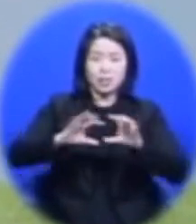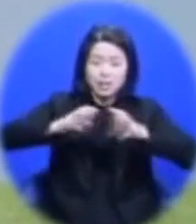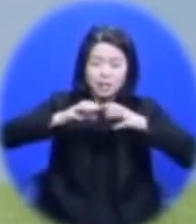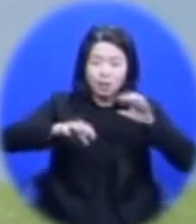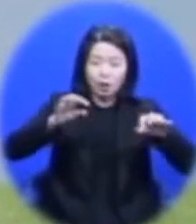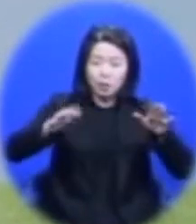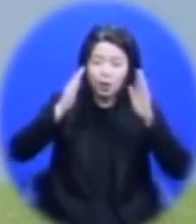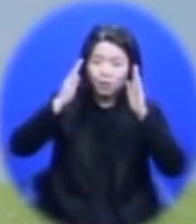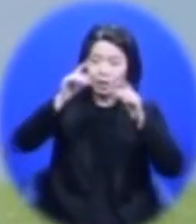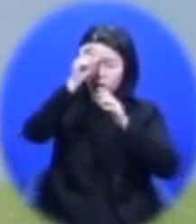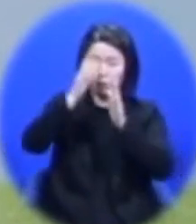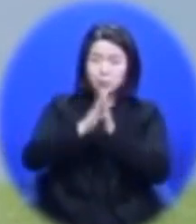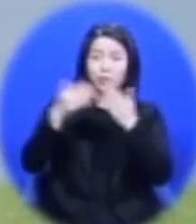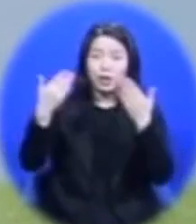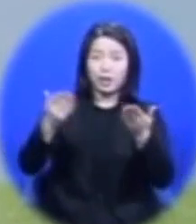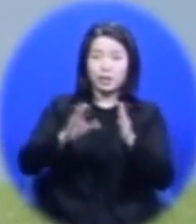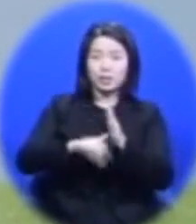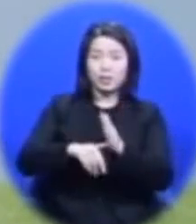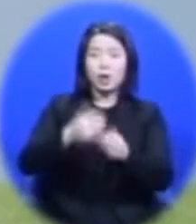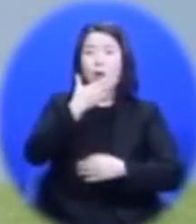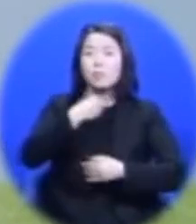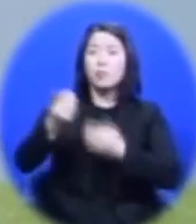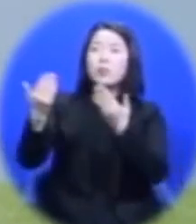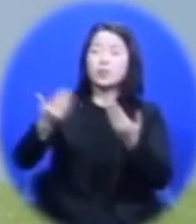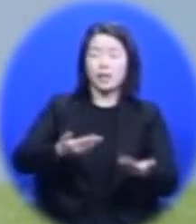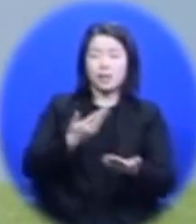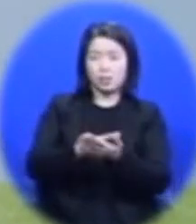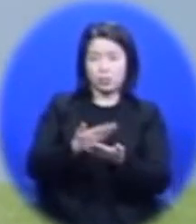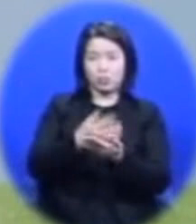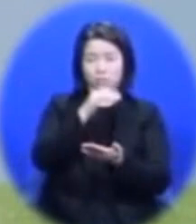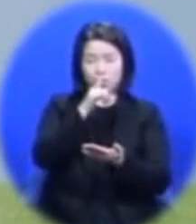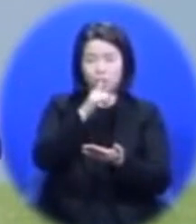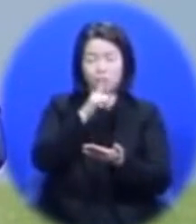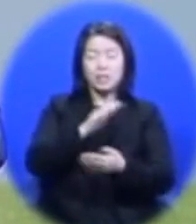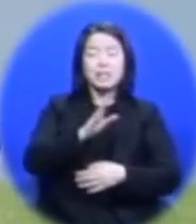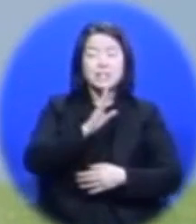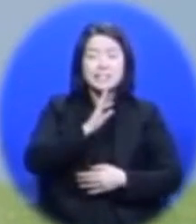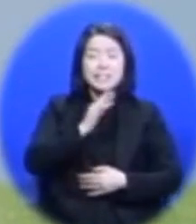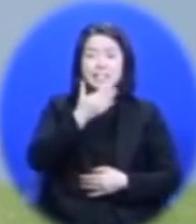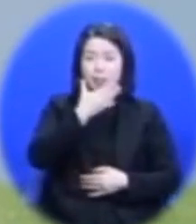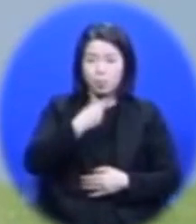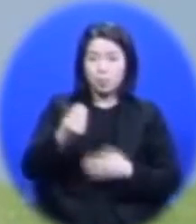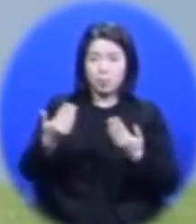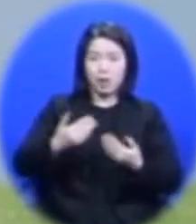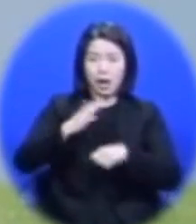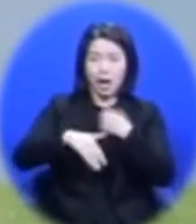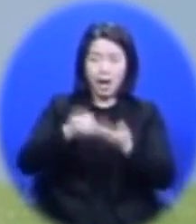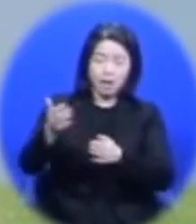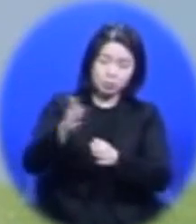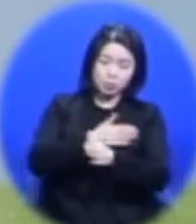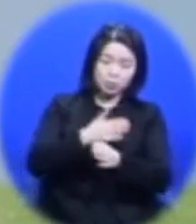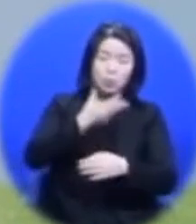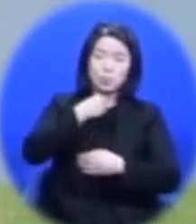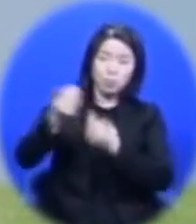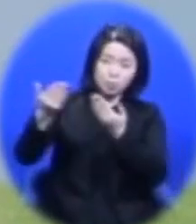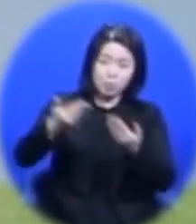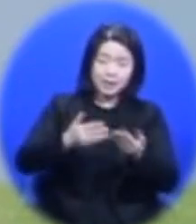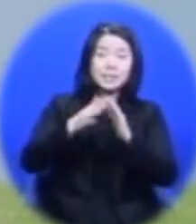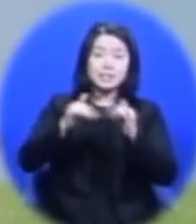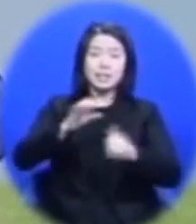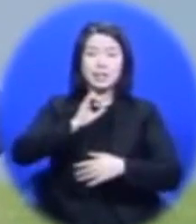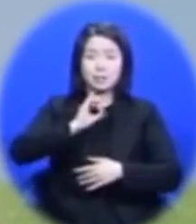하나님께 복을 달라고 기도를 합니다. 진짜 복을 받은, 하나님으로부터 진짜 복을 받은 사람만이